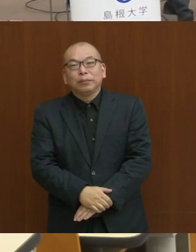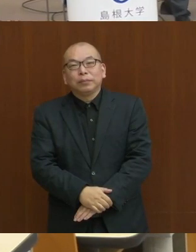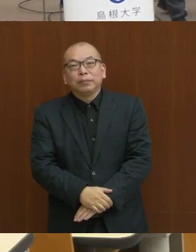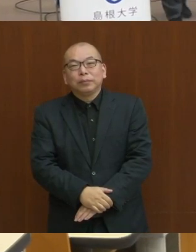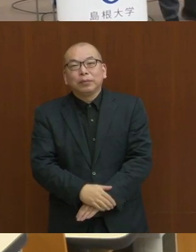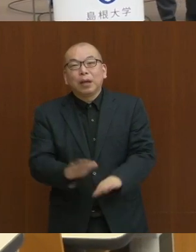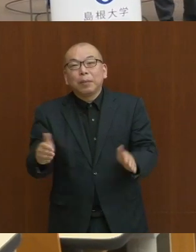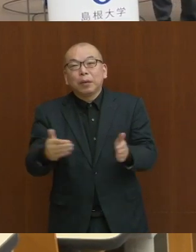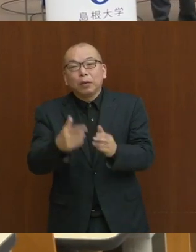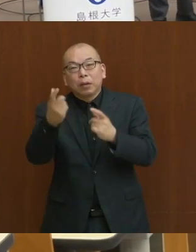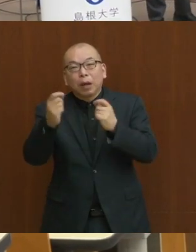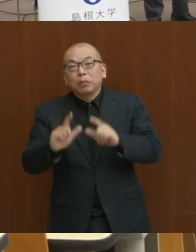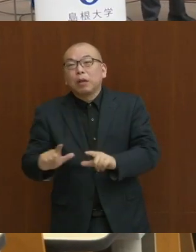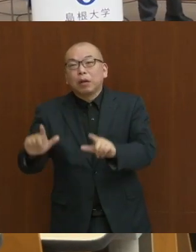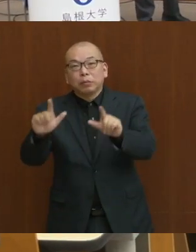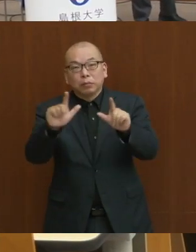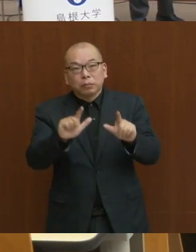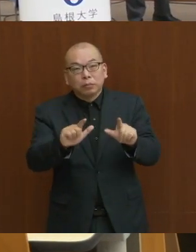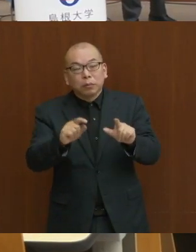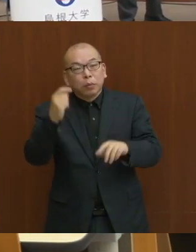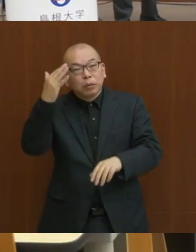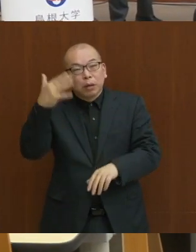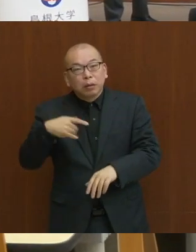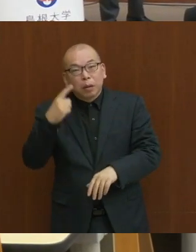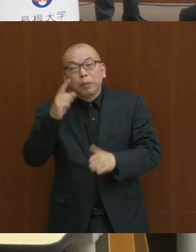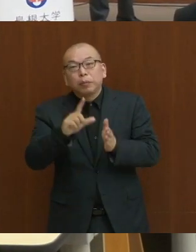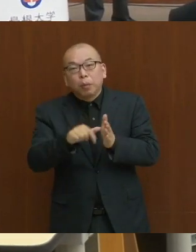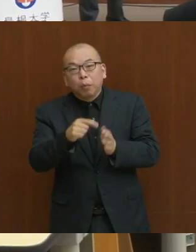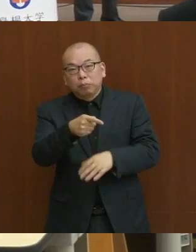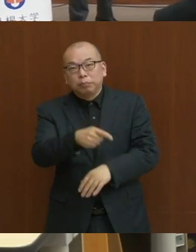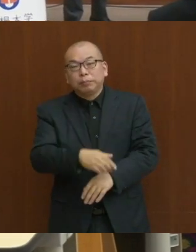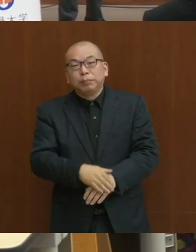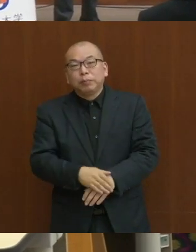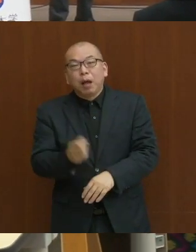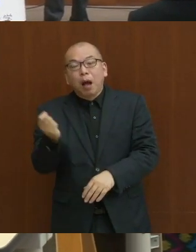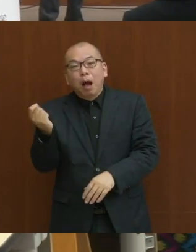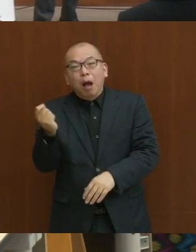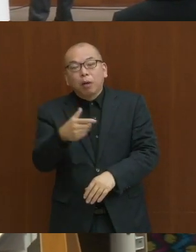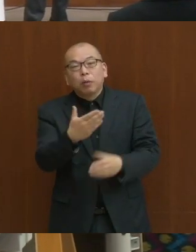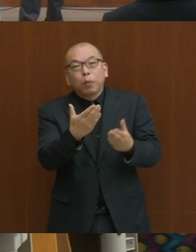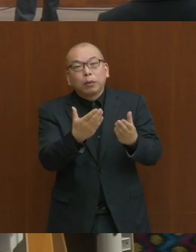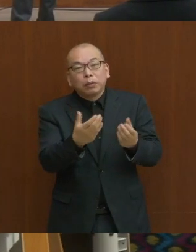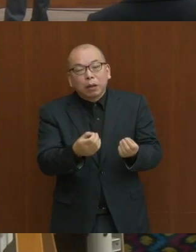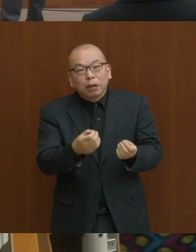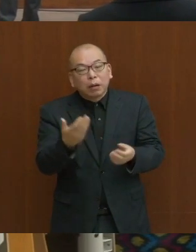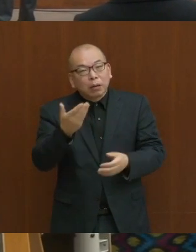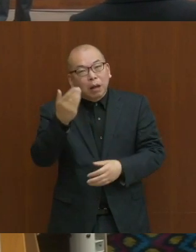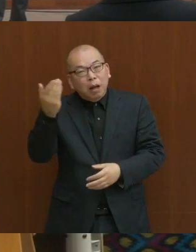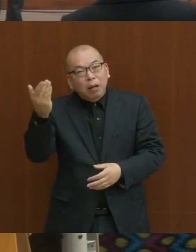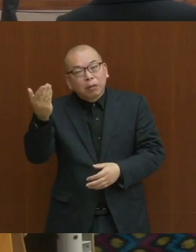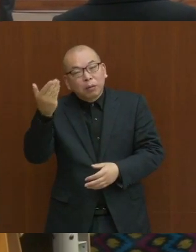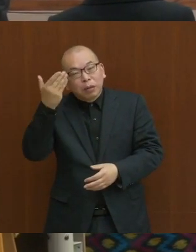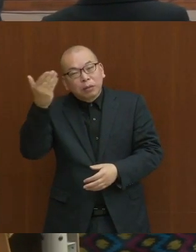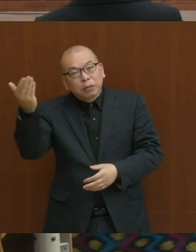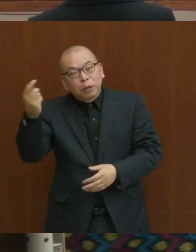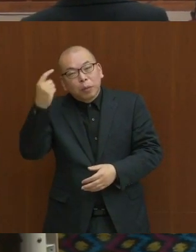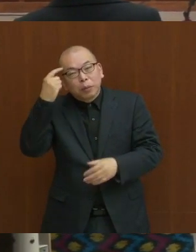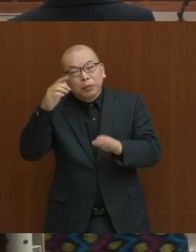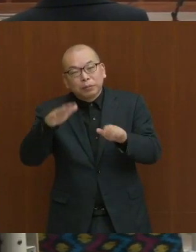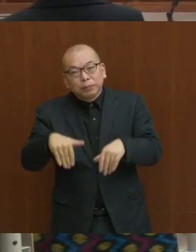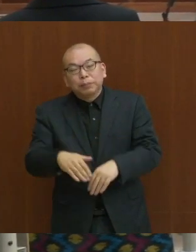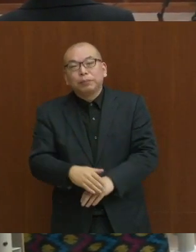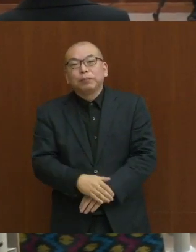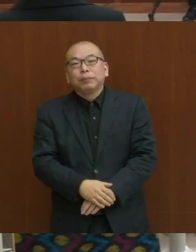これまでの大学生活を振り返ってみますと、瞬く間に過ぎた日々が懐かしく思い返されます。